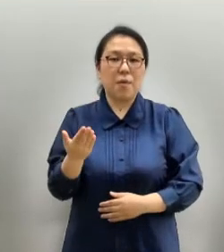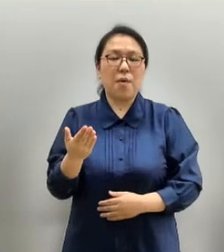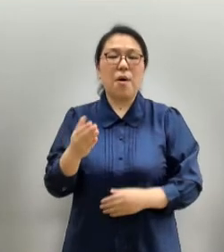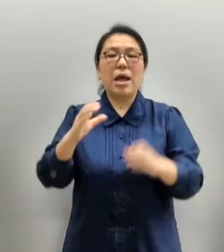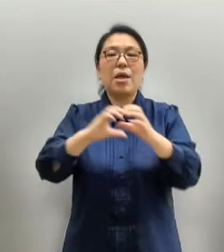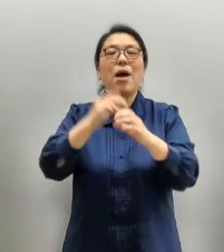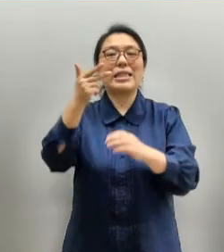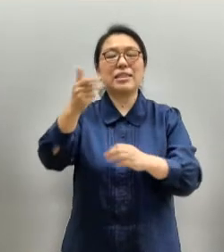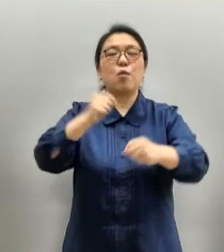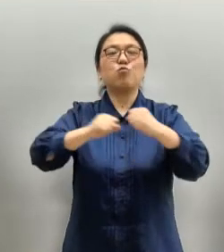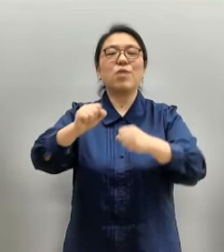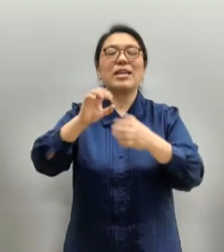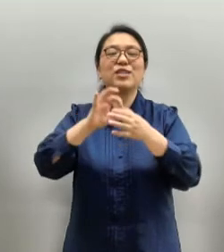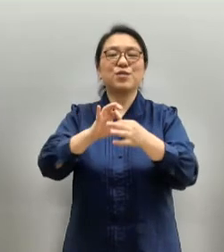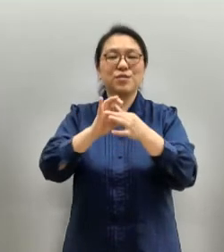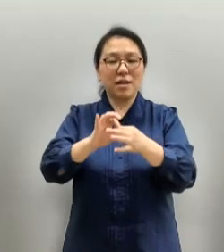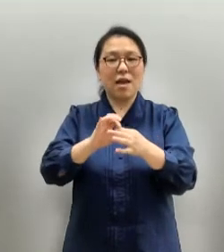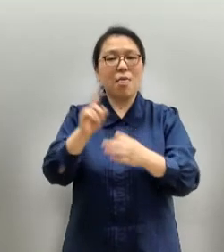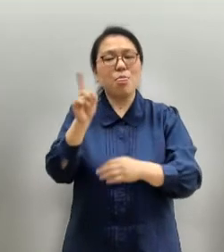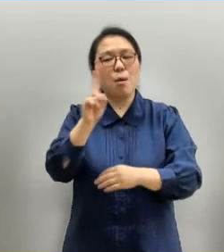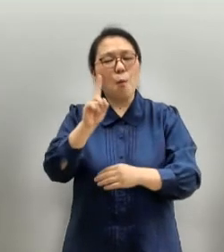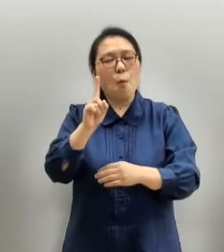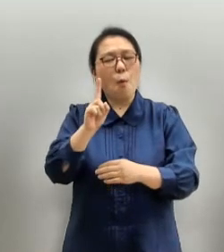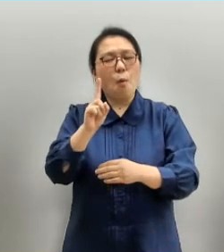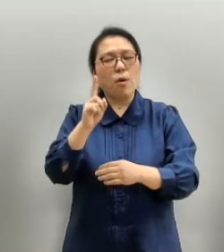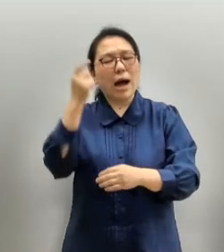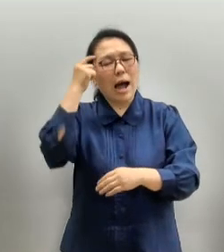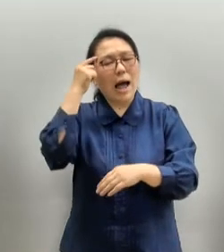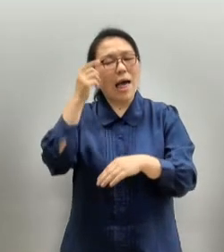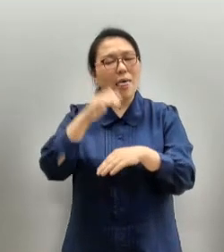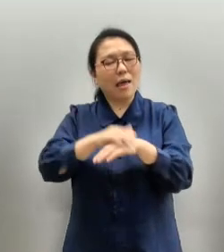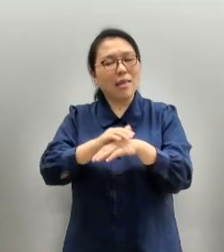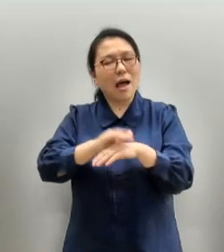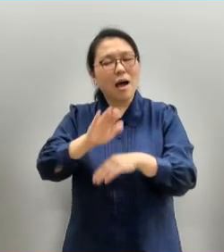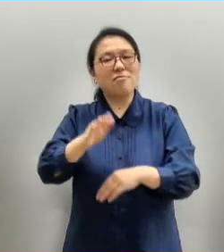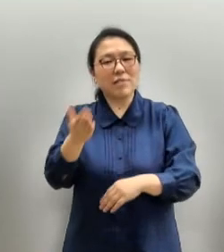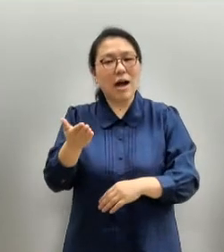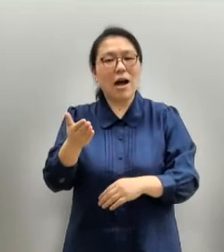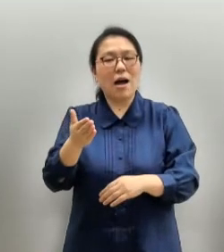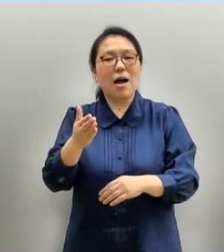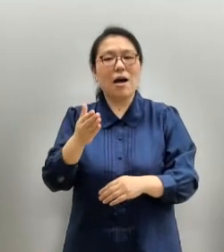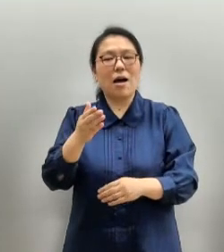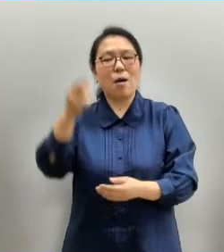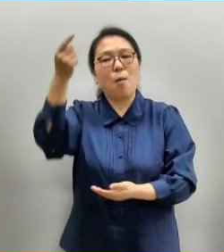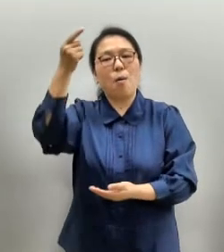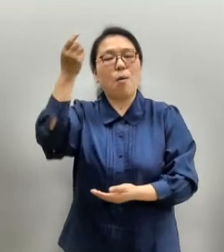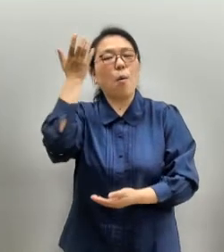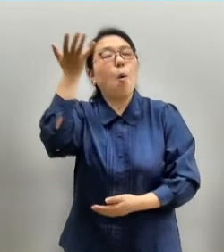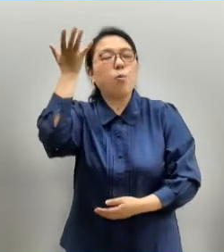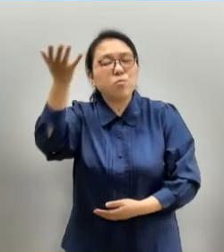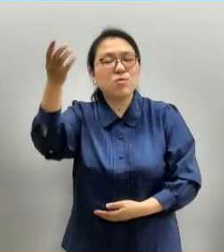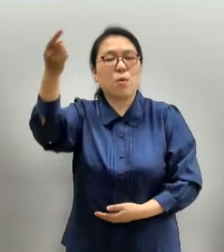運営について今後ね、どういうふうにしていくかという抱負を述べてほしいんですけど。